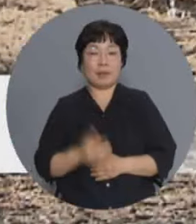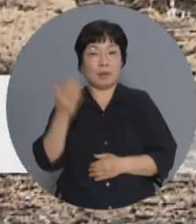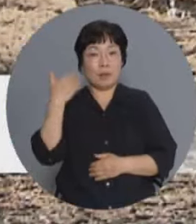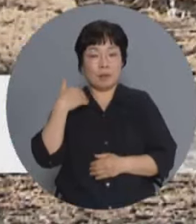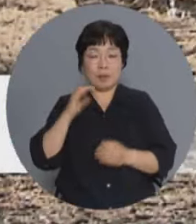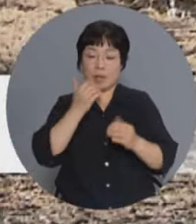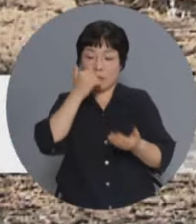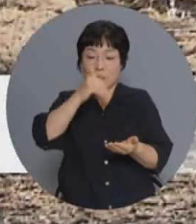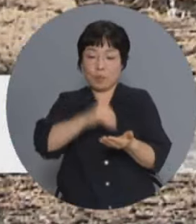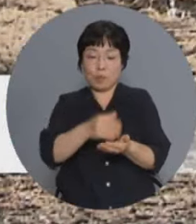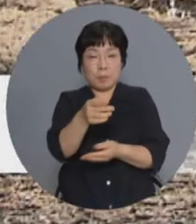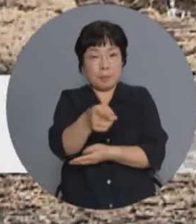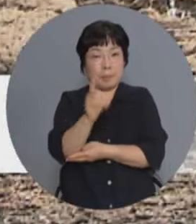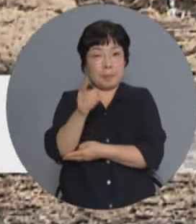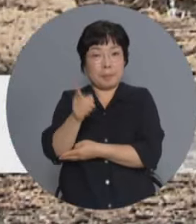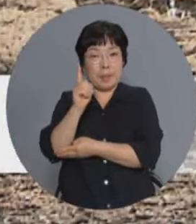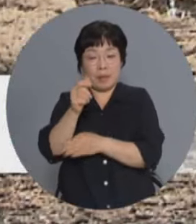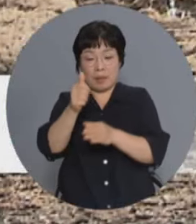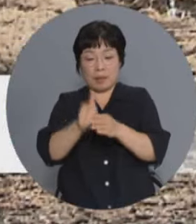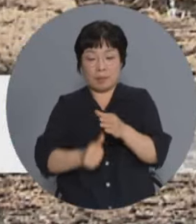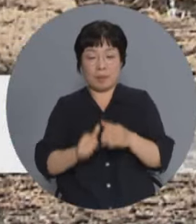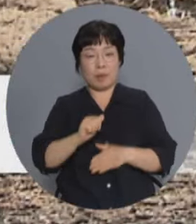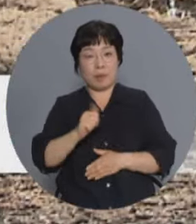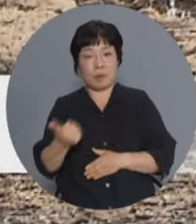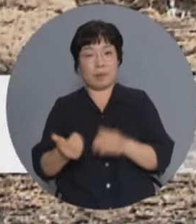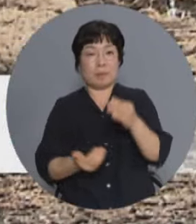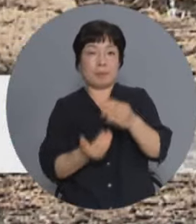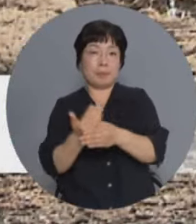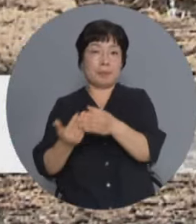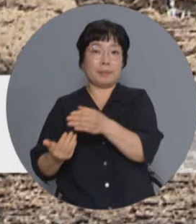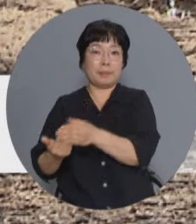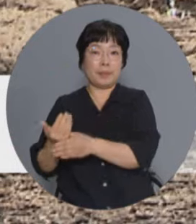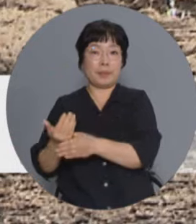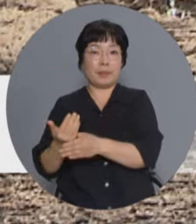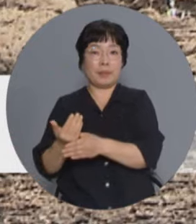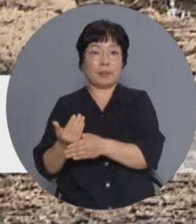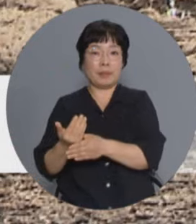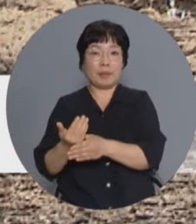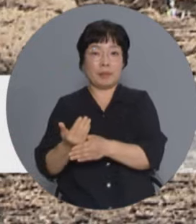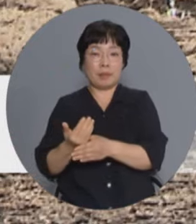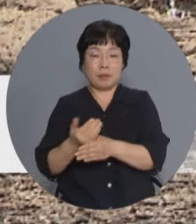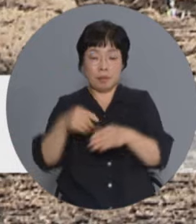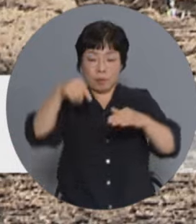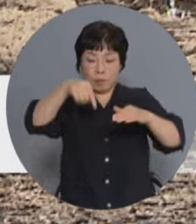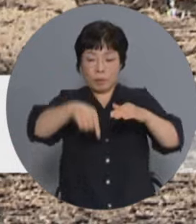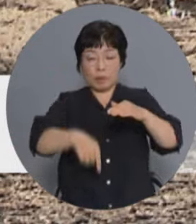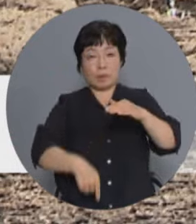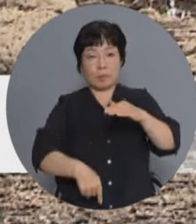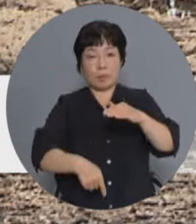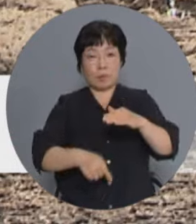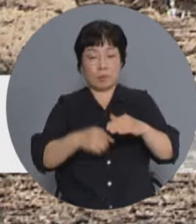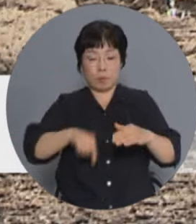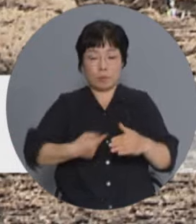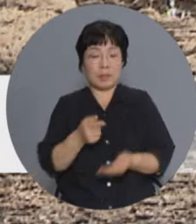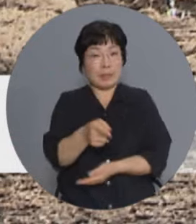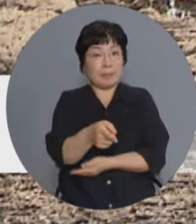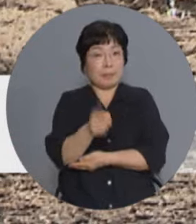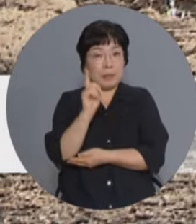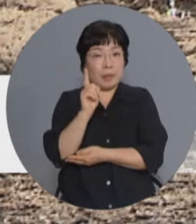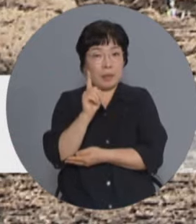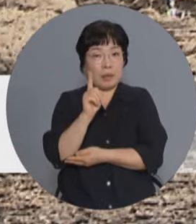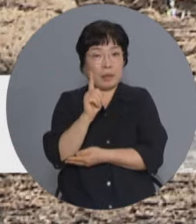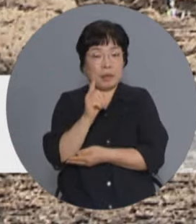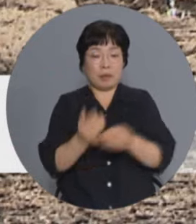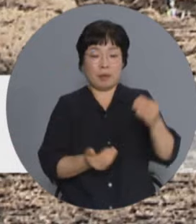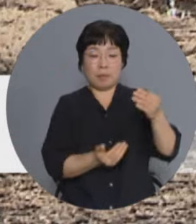최근 갯바위 낚시객들이 바다에 빠져 숨지는 사고가 잇따르고 있습니다. 발길도 안 닿는 곳에서 나 홀로 낚시를 즐기다가